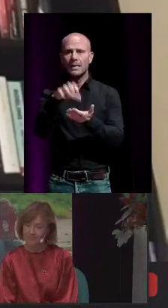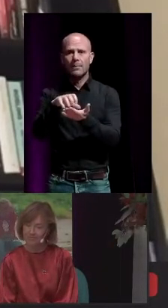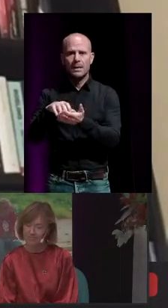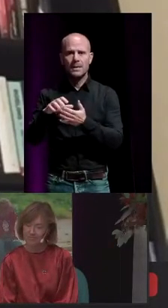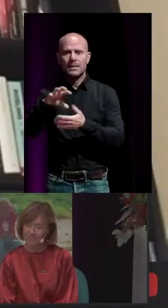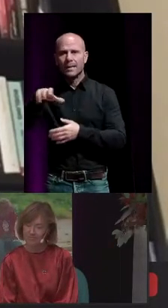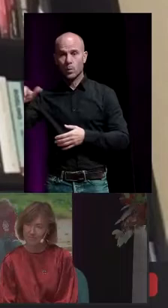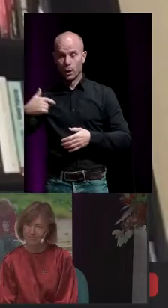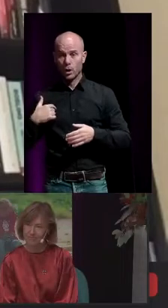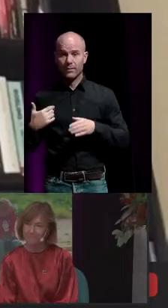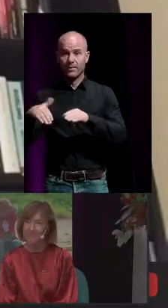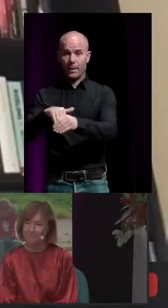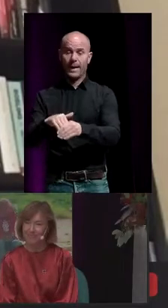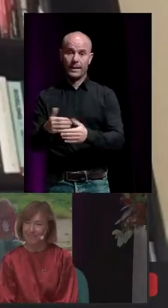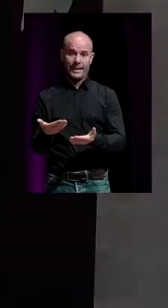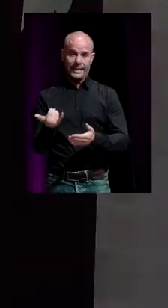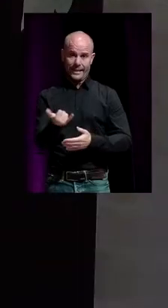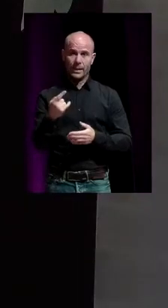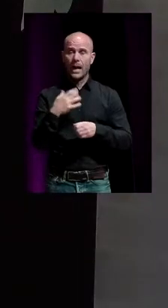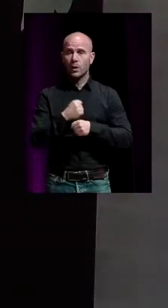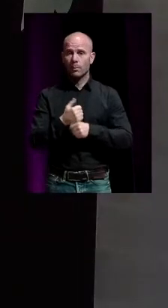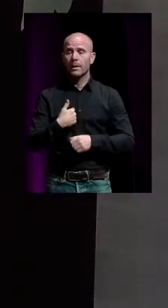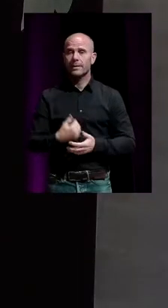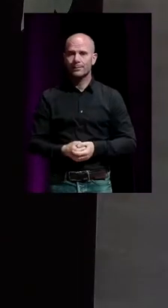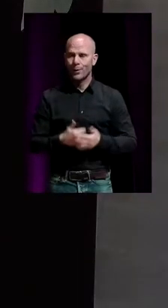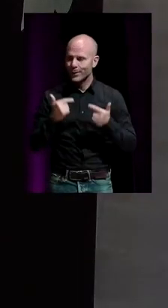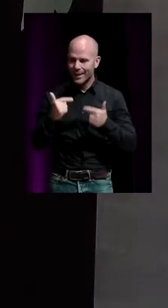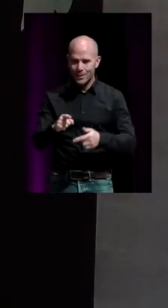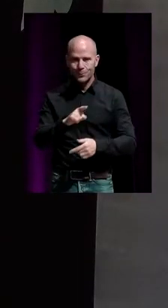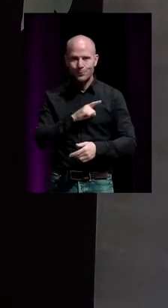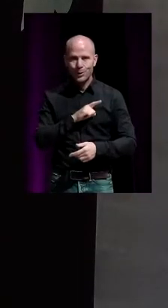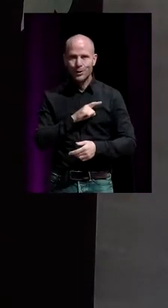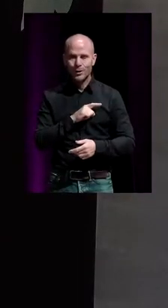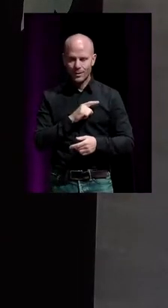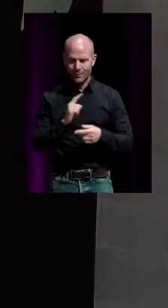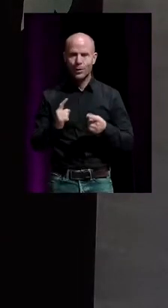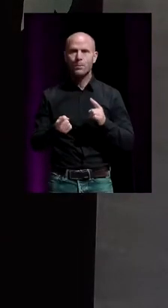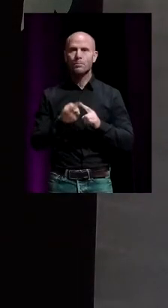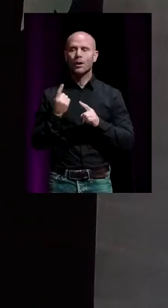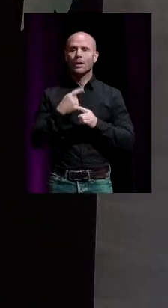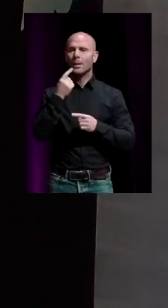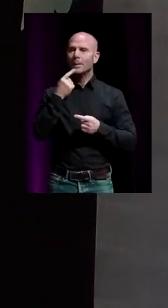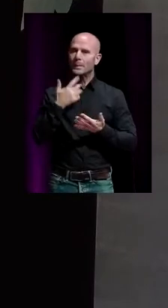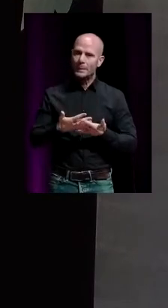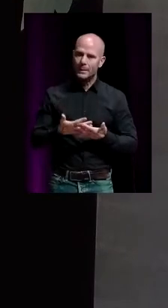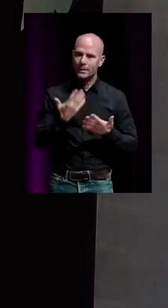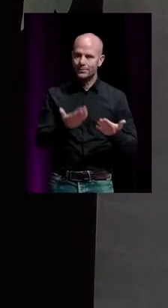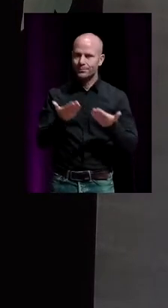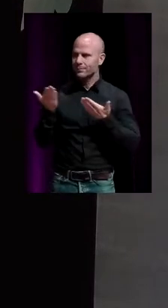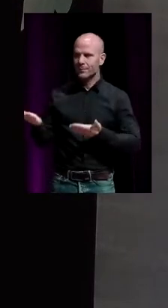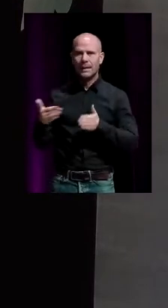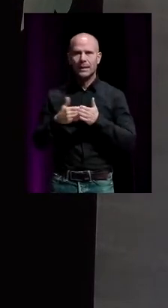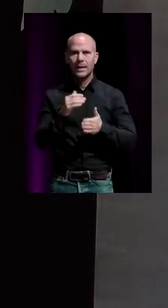gärna medverka till det. Tack så mycket för de inledande orden. Jag vänder mig